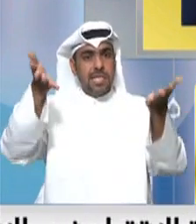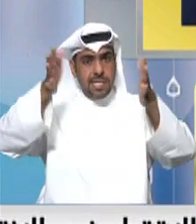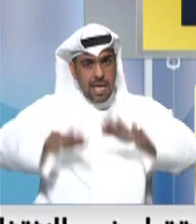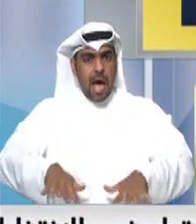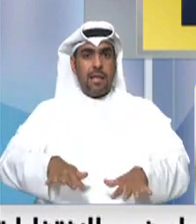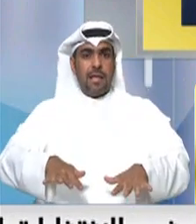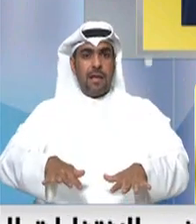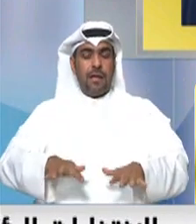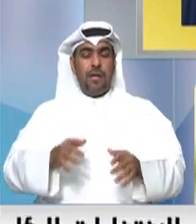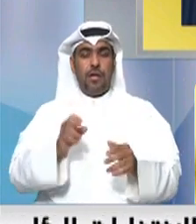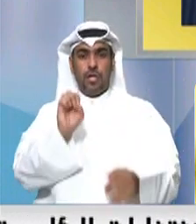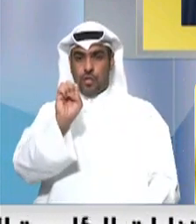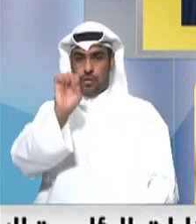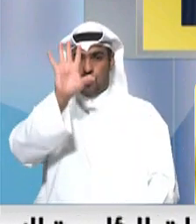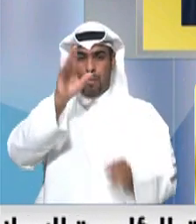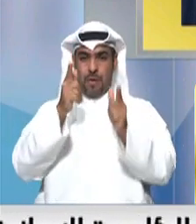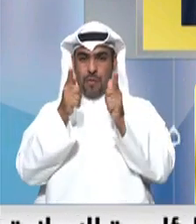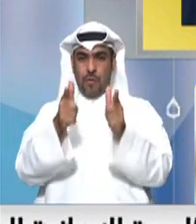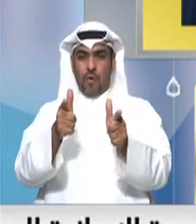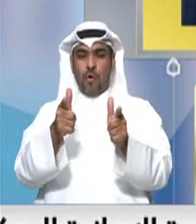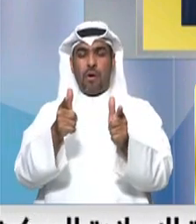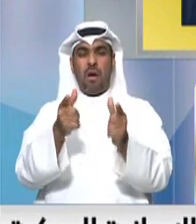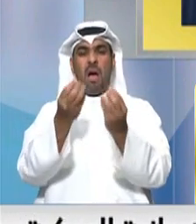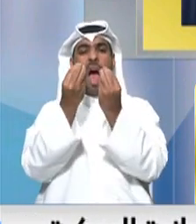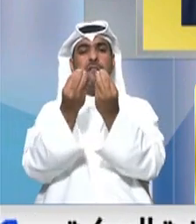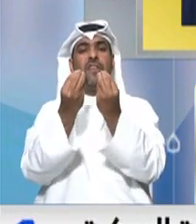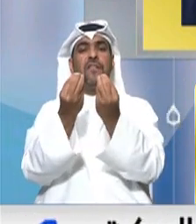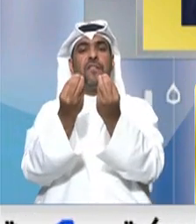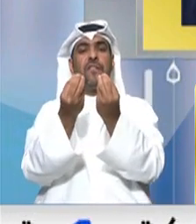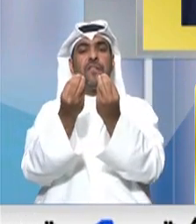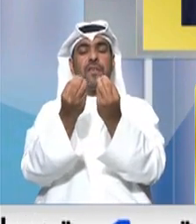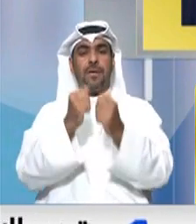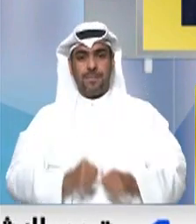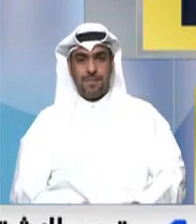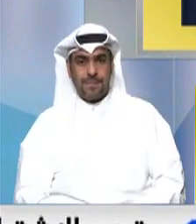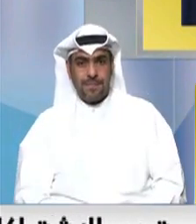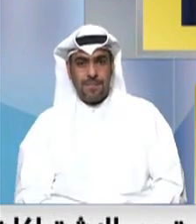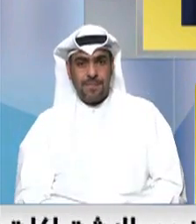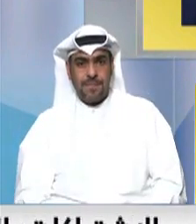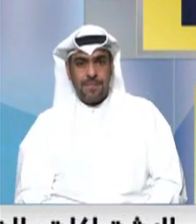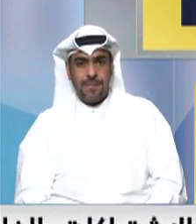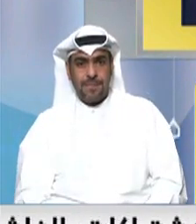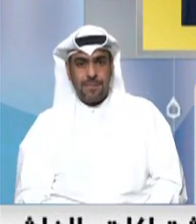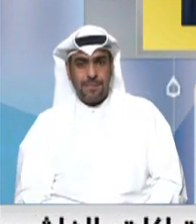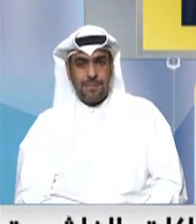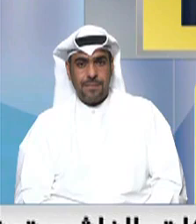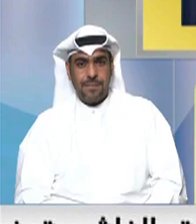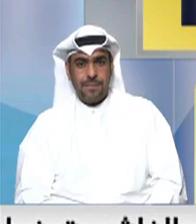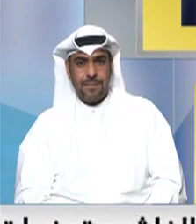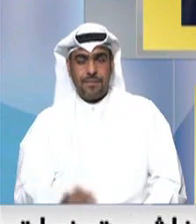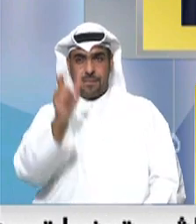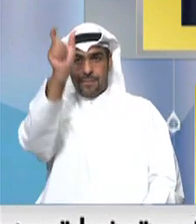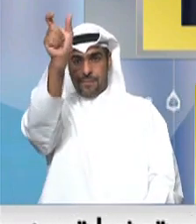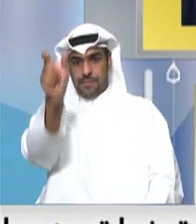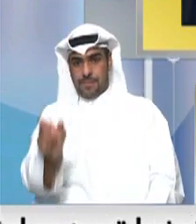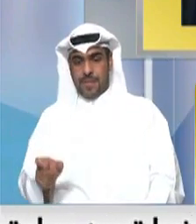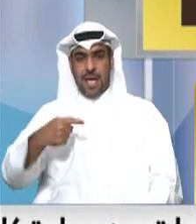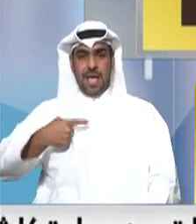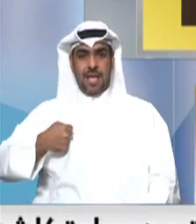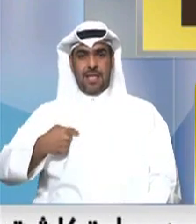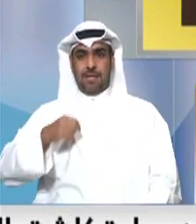الاقتراع هو مؤشر على أن هناك نوع من التوازن بين كفتي المرشح محمد باقر قاليباف